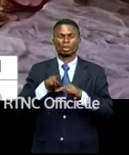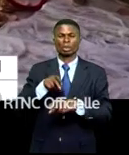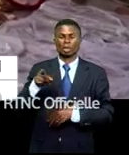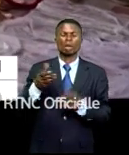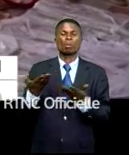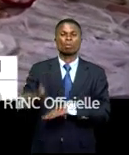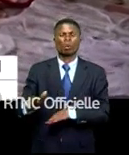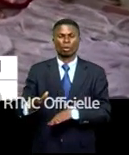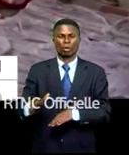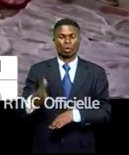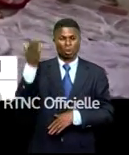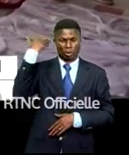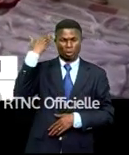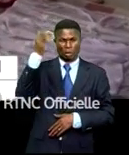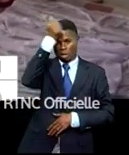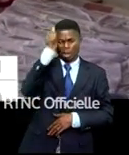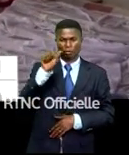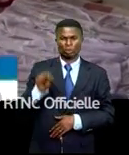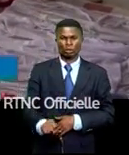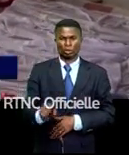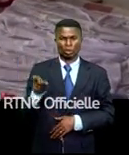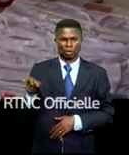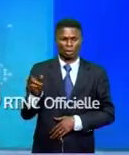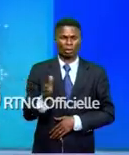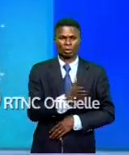Lokondo, décédé dernièrement en Afrique du Sud.